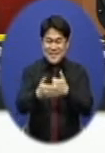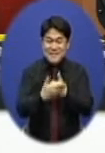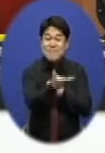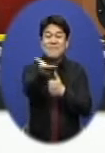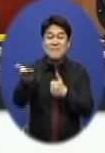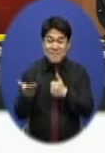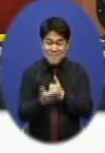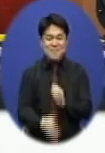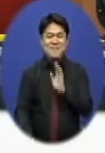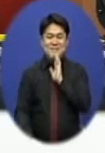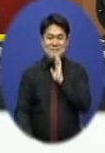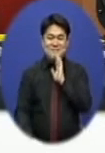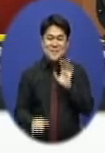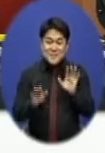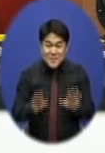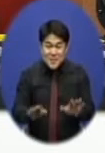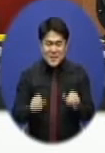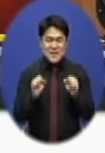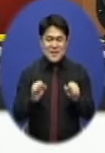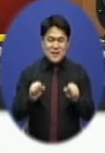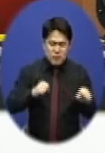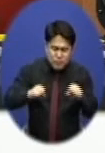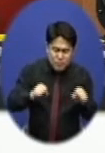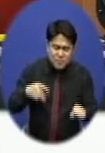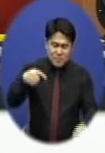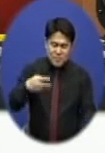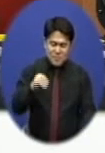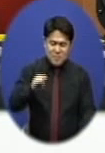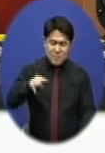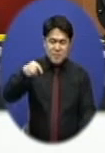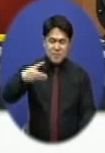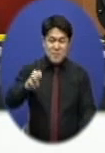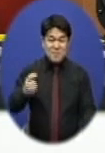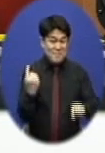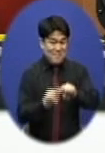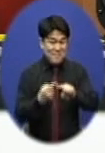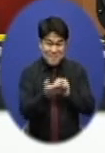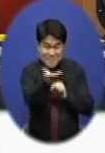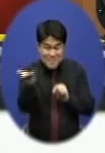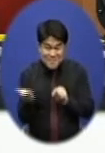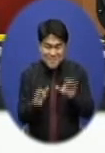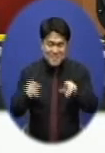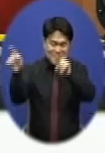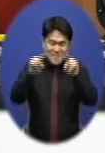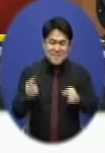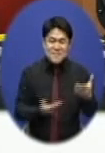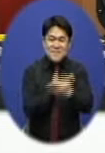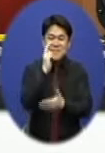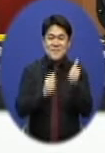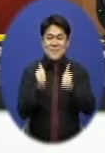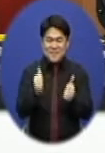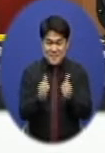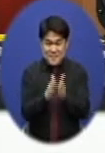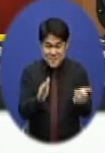여러분들이야말로 그야말로 살아 움직이는 트립토판이 아닌가 생각해봅니다. 그래요? 자, 오늘도 전국 나눔 노래자랑 함께 하기 전에